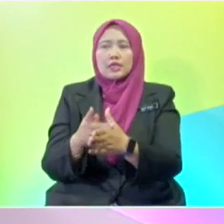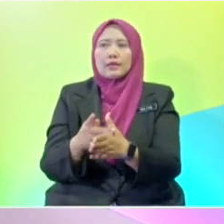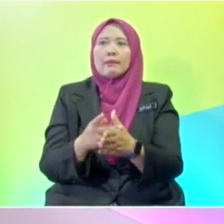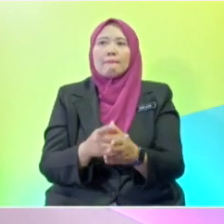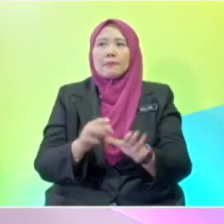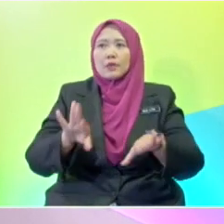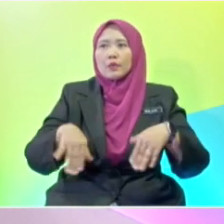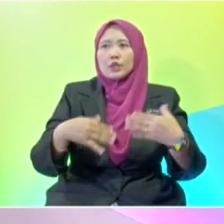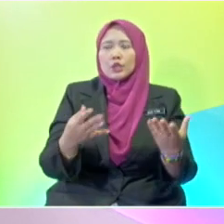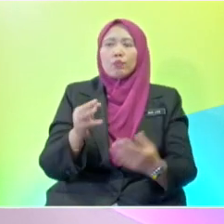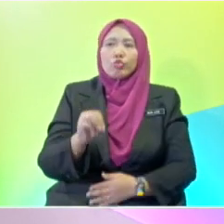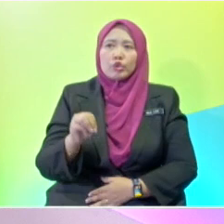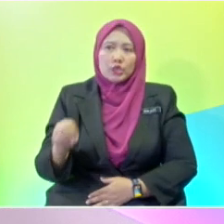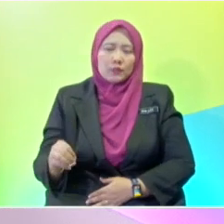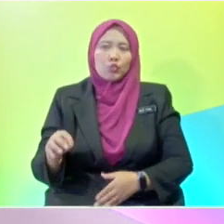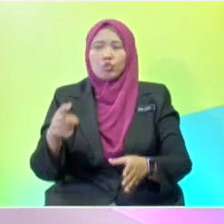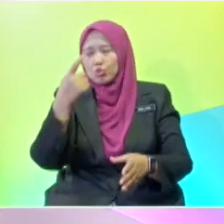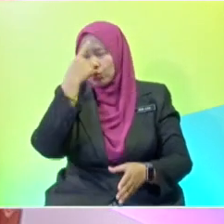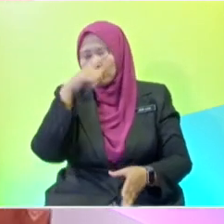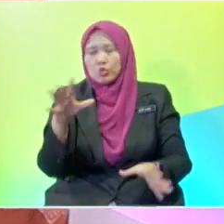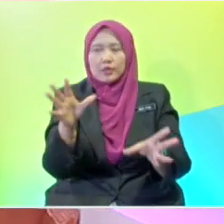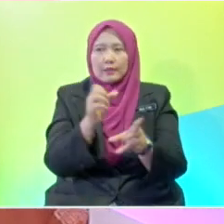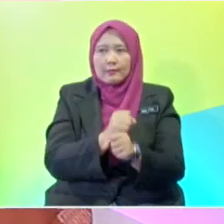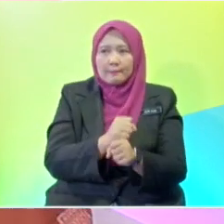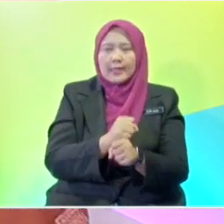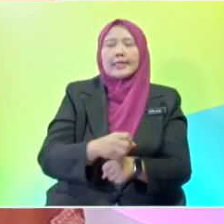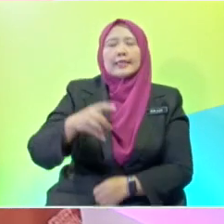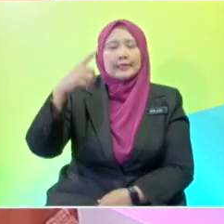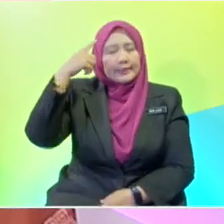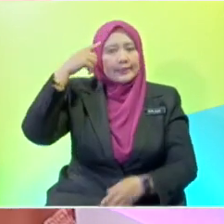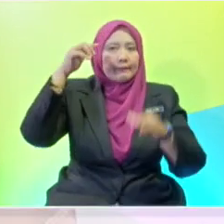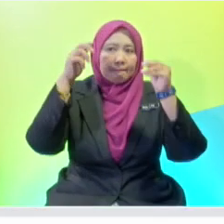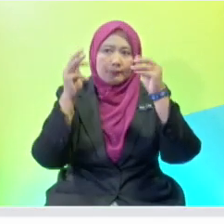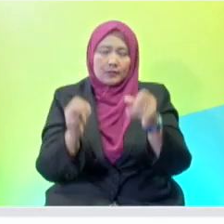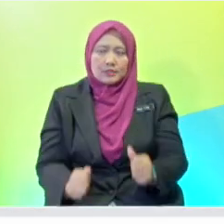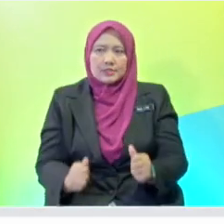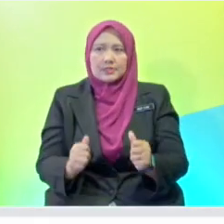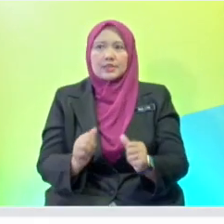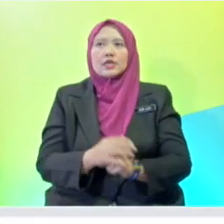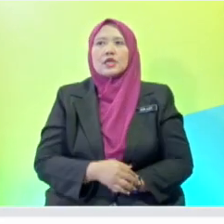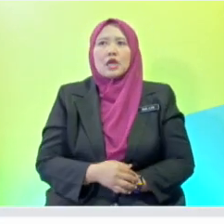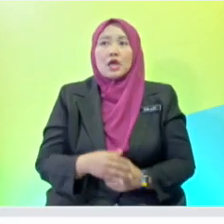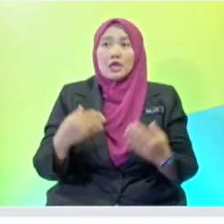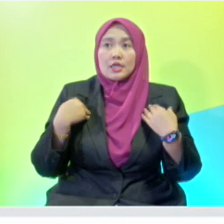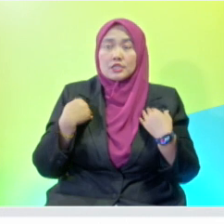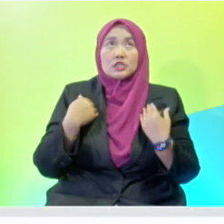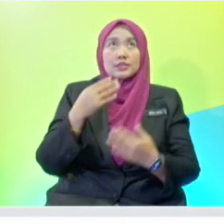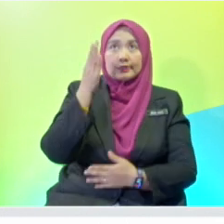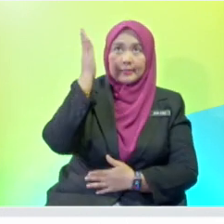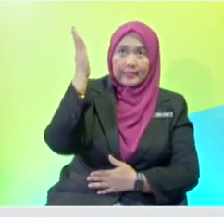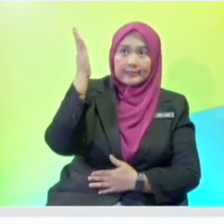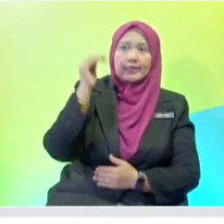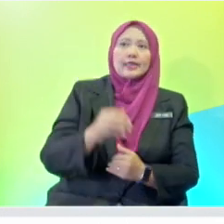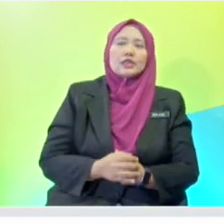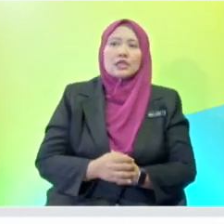individu yang berisiko mengalami demensia yaitu Oke ini dia individu yang berisiko mengalami demensia dimana